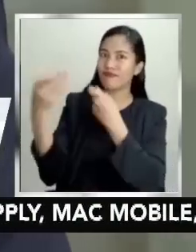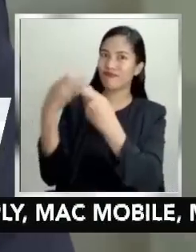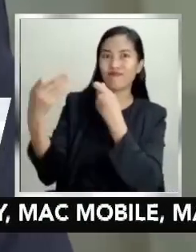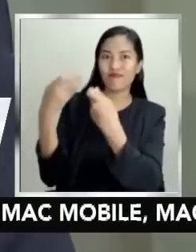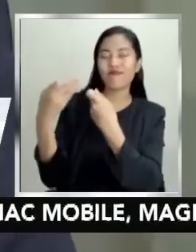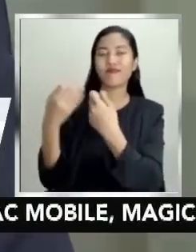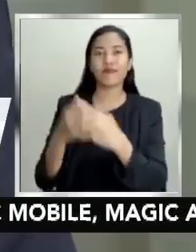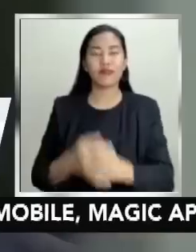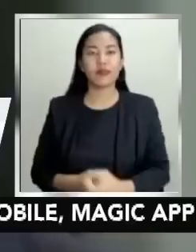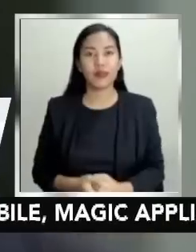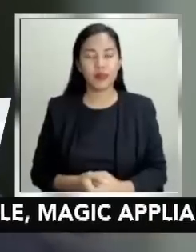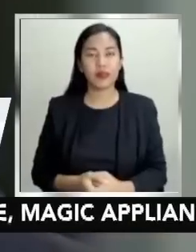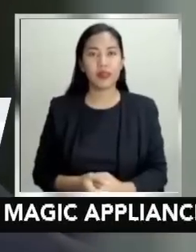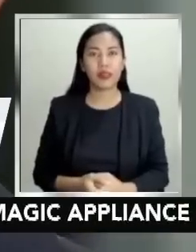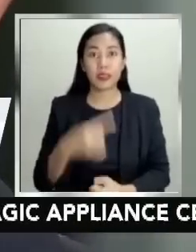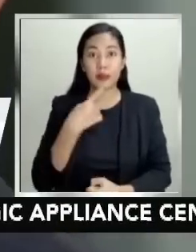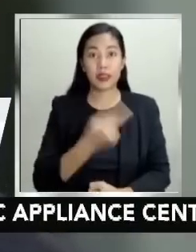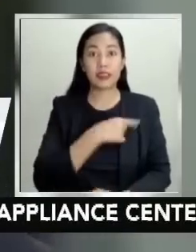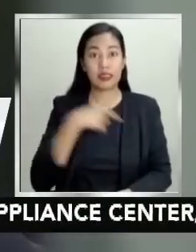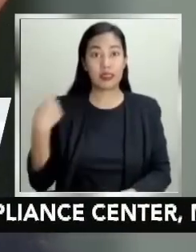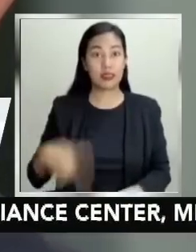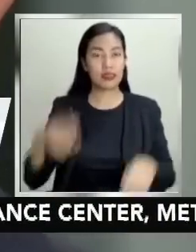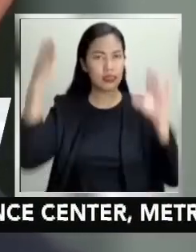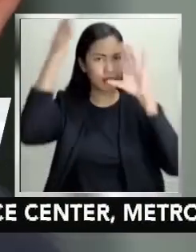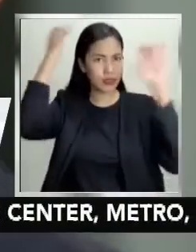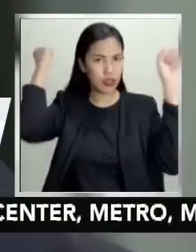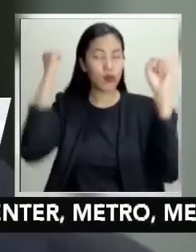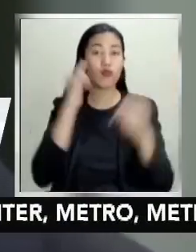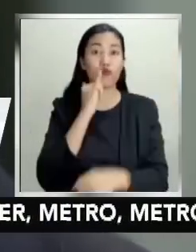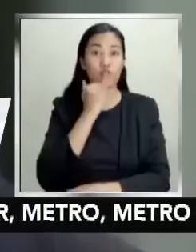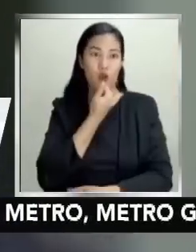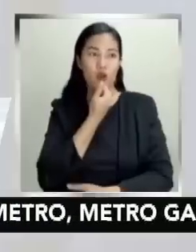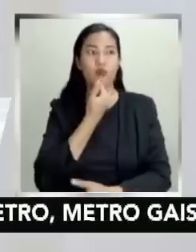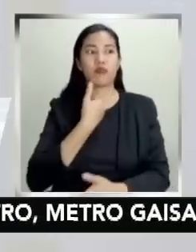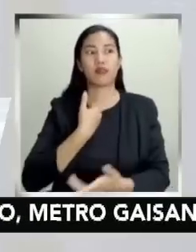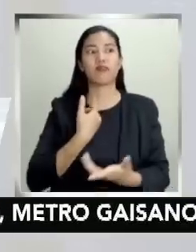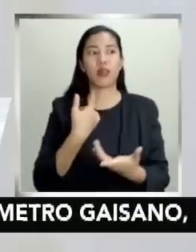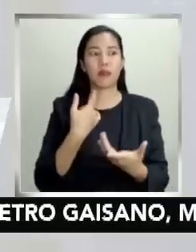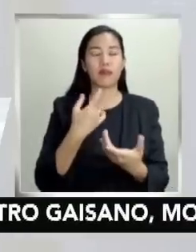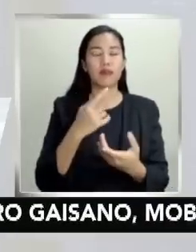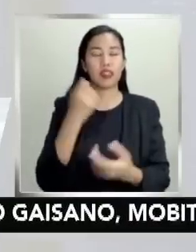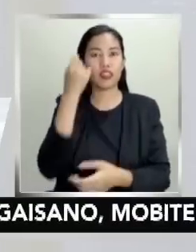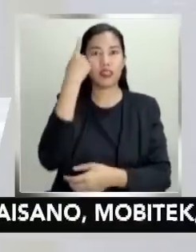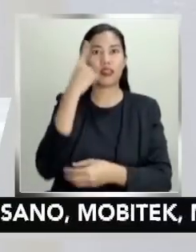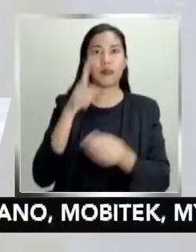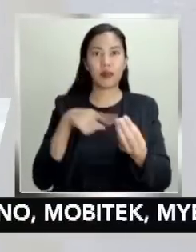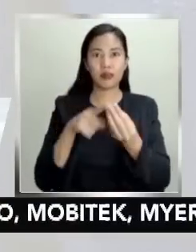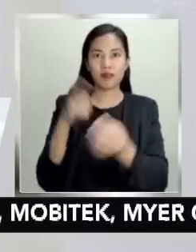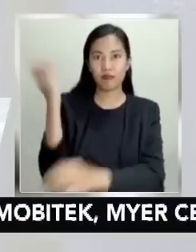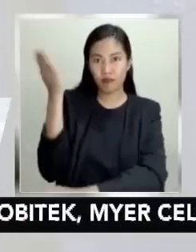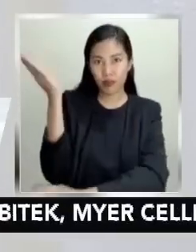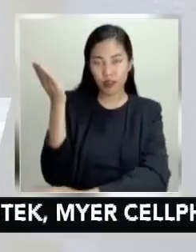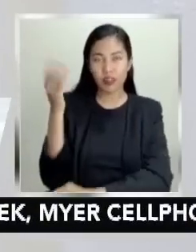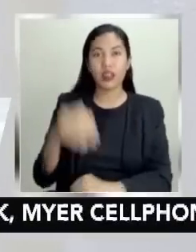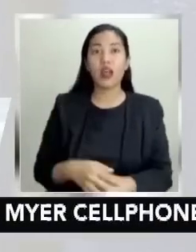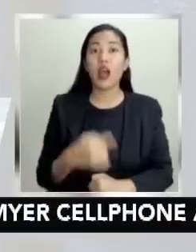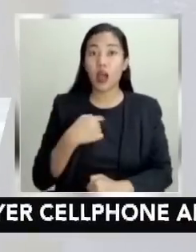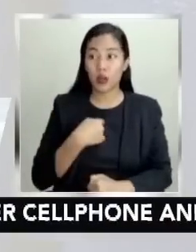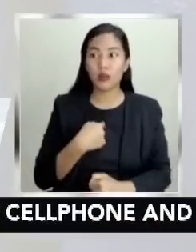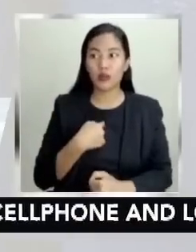misquoted, misinterpreted, at taken out of context ang naging pahayag ni Wang. But I'll be talking to the ambassador soon, and